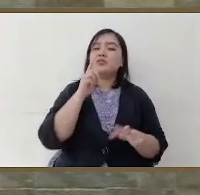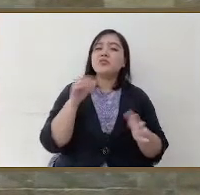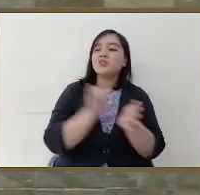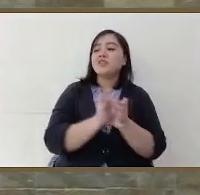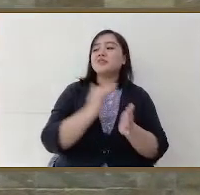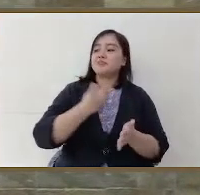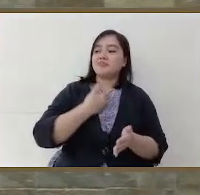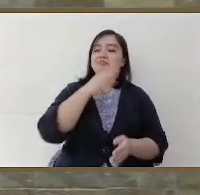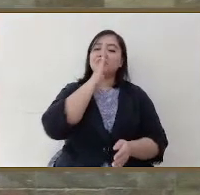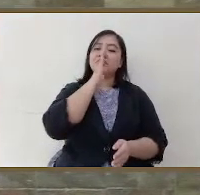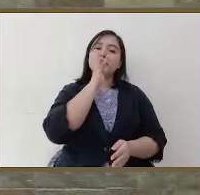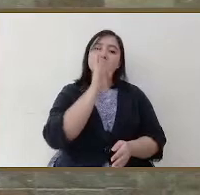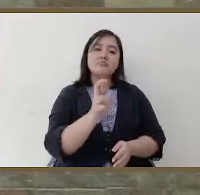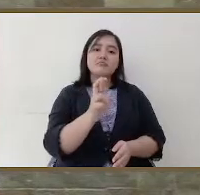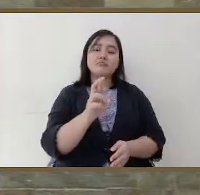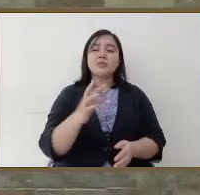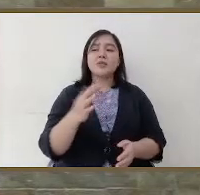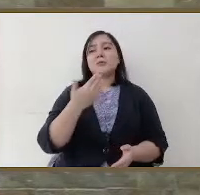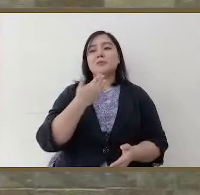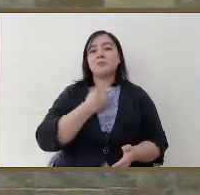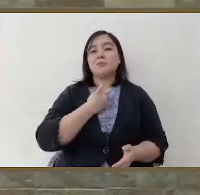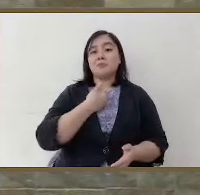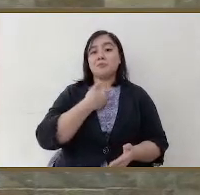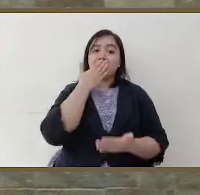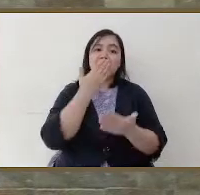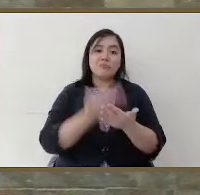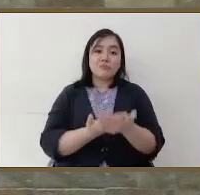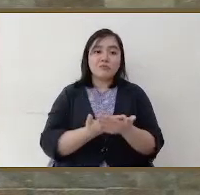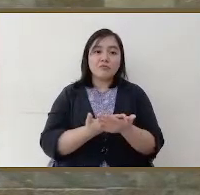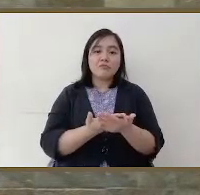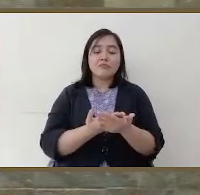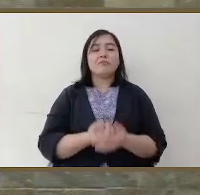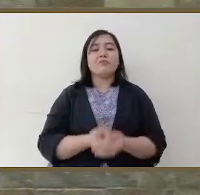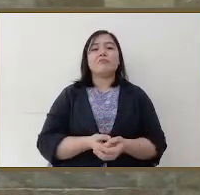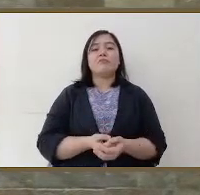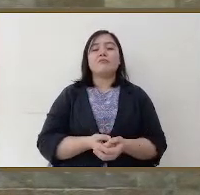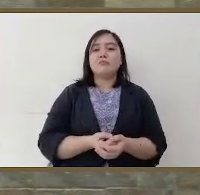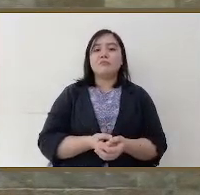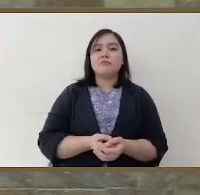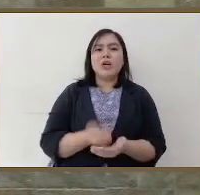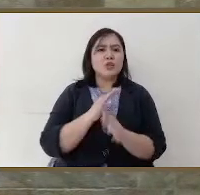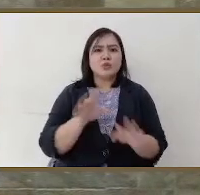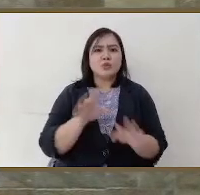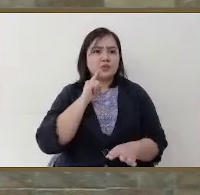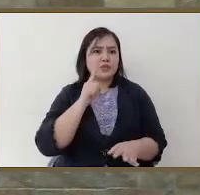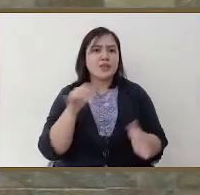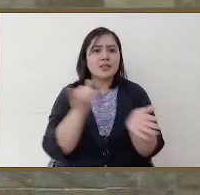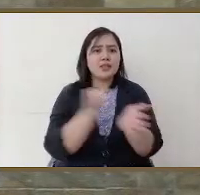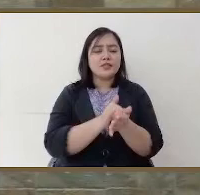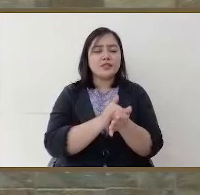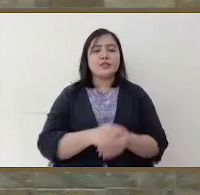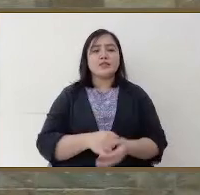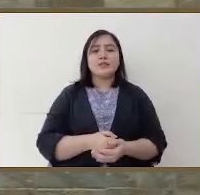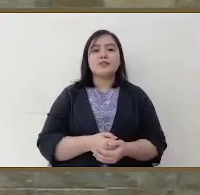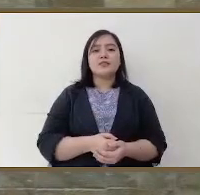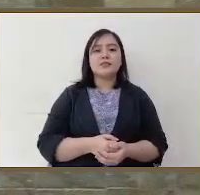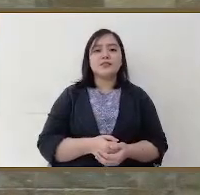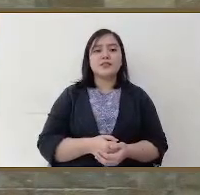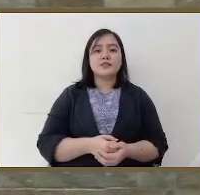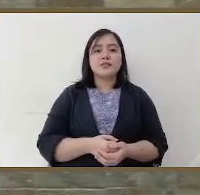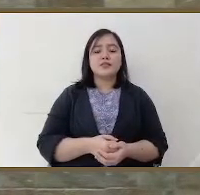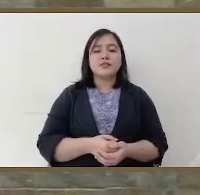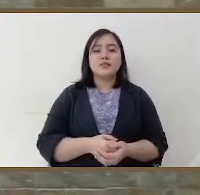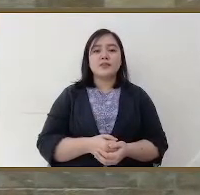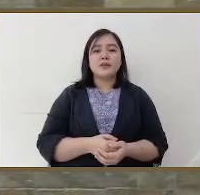that. Don't you say anything na sabihin mo, I'm better than him, I'm better than her, or ano man ang kalagayan nyo sa buhay